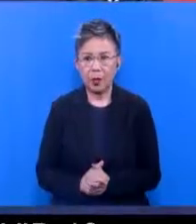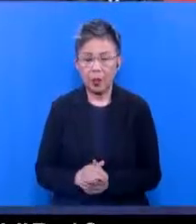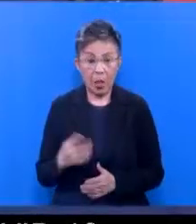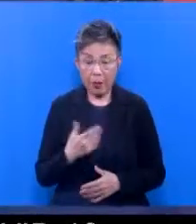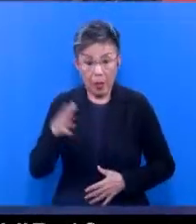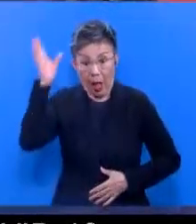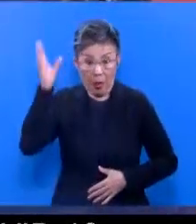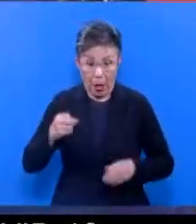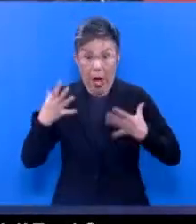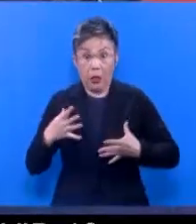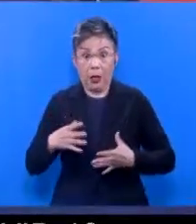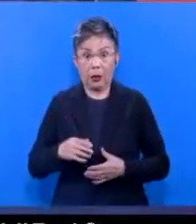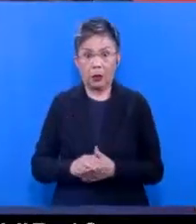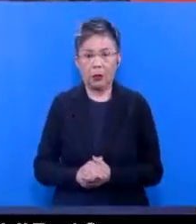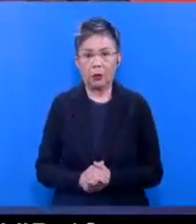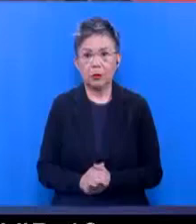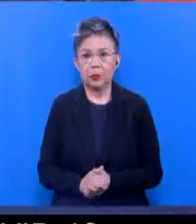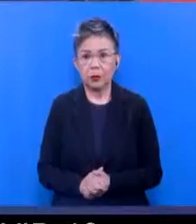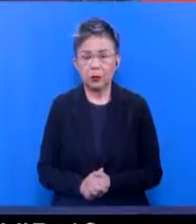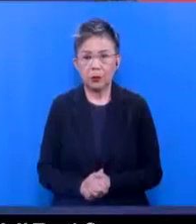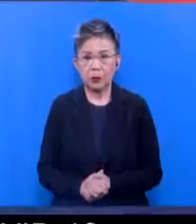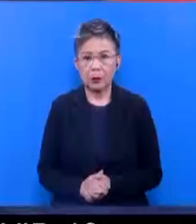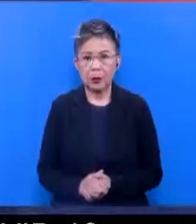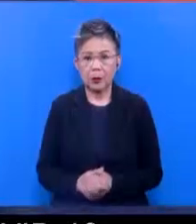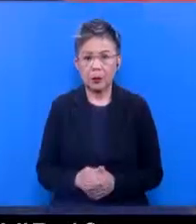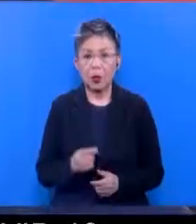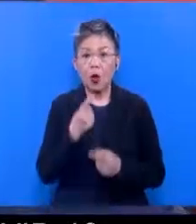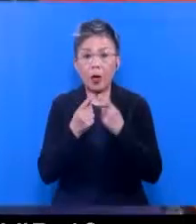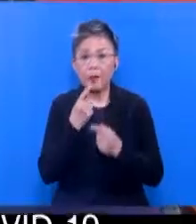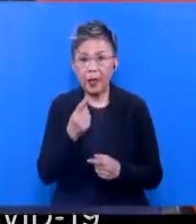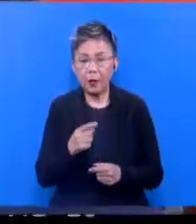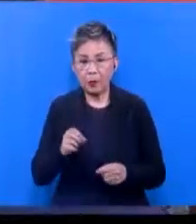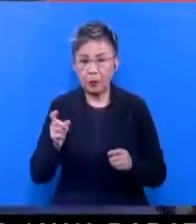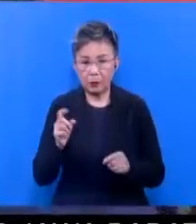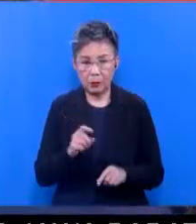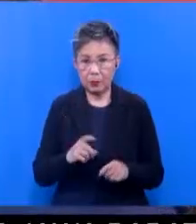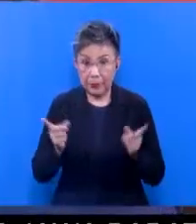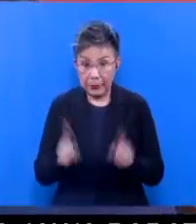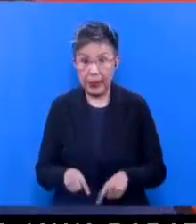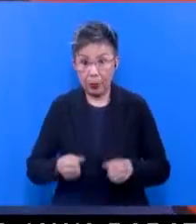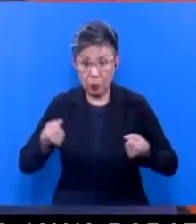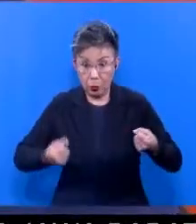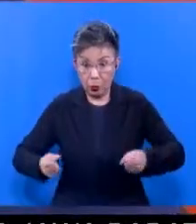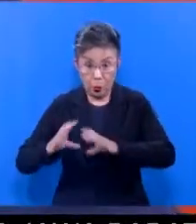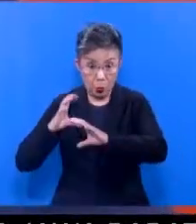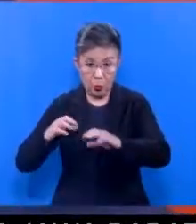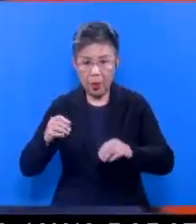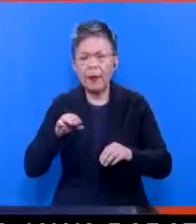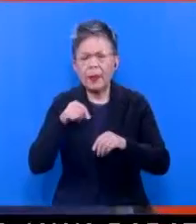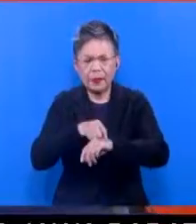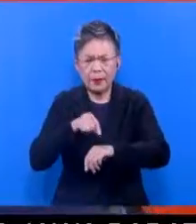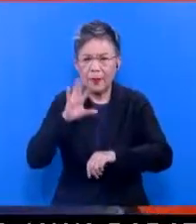tahu yang jelasnya menurut yang tetangganya ini pada waktu kejadian itu jam 5 subuh dan